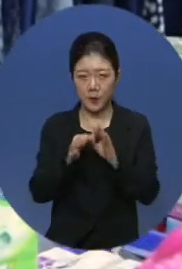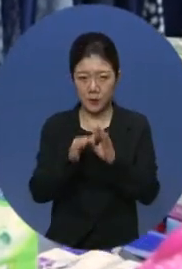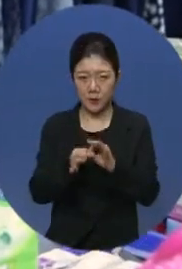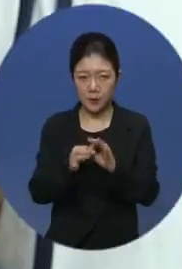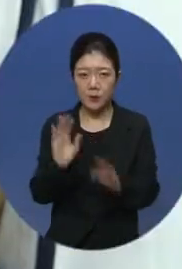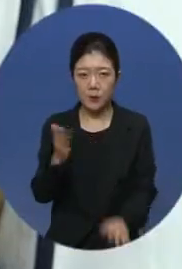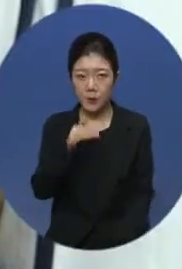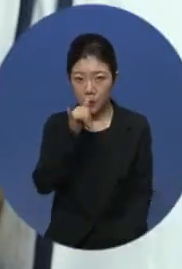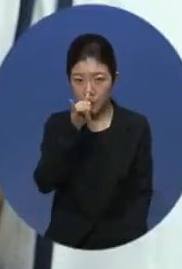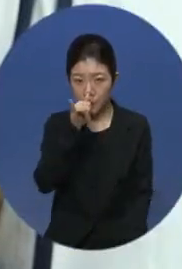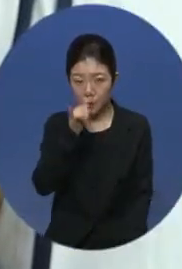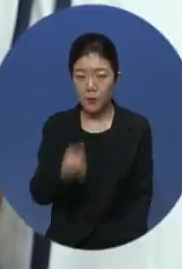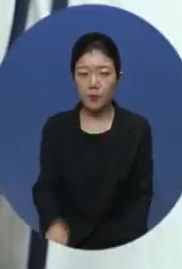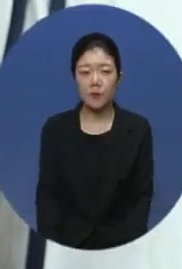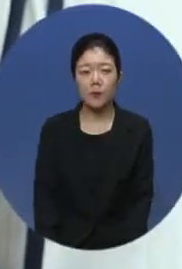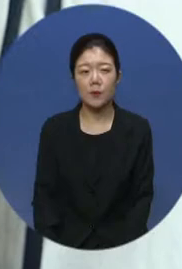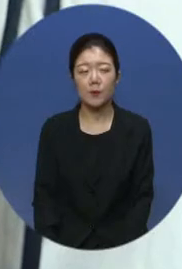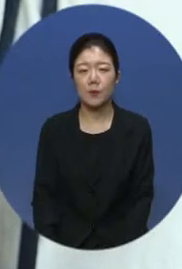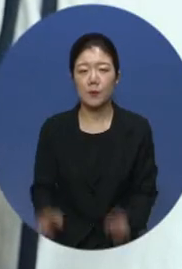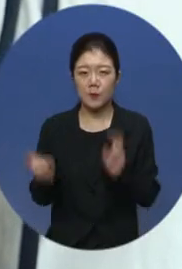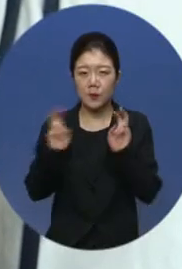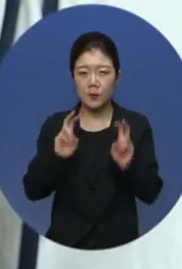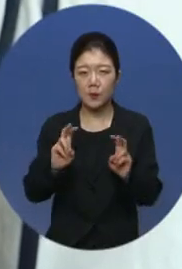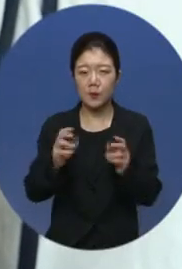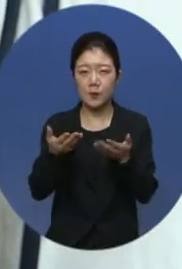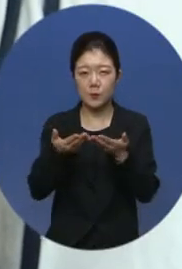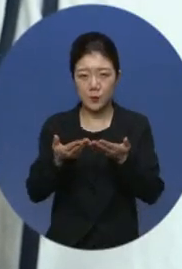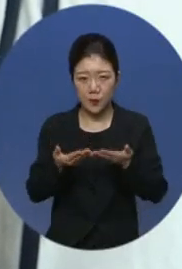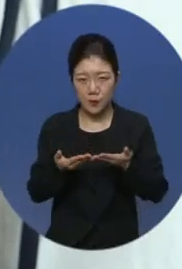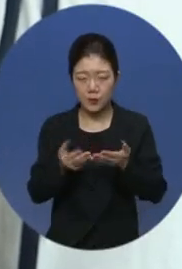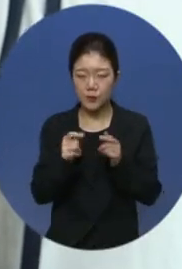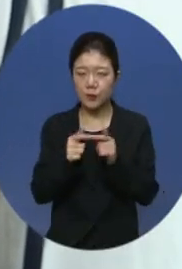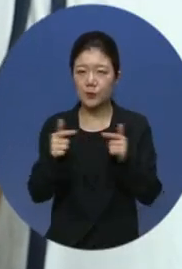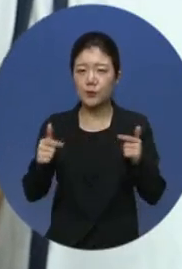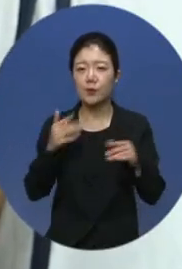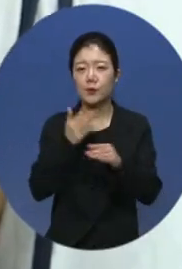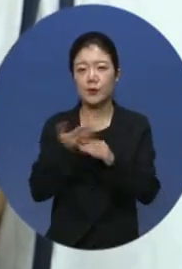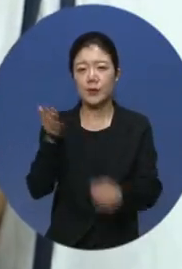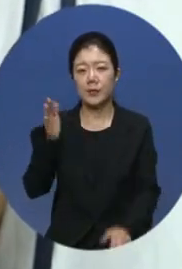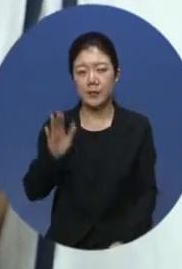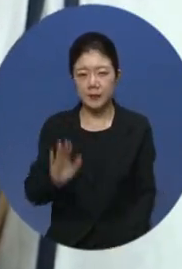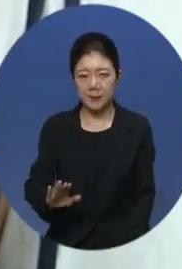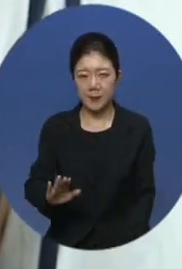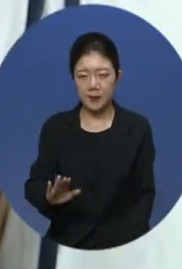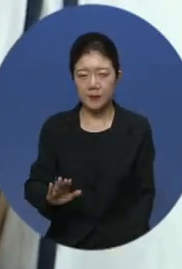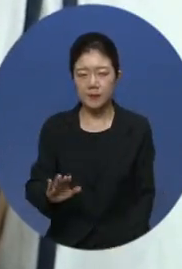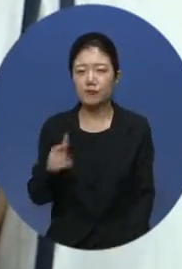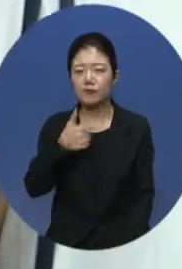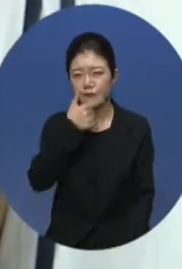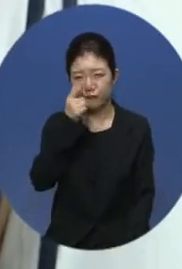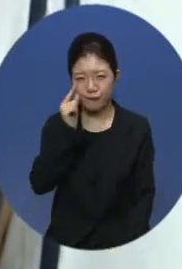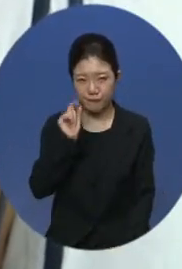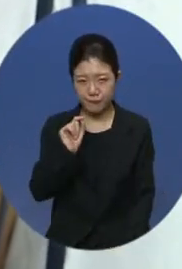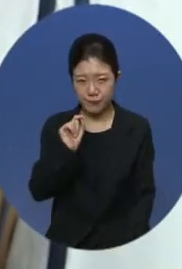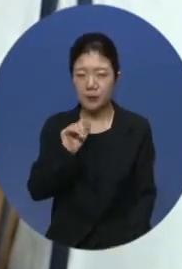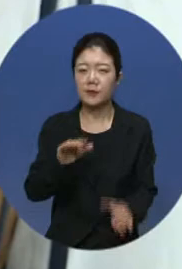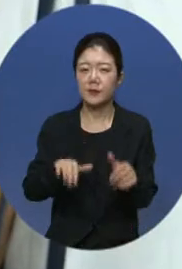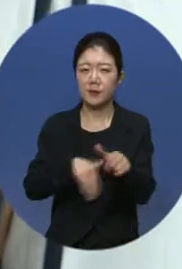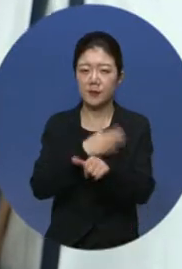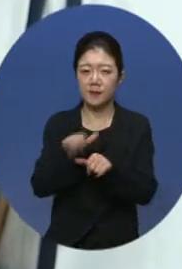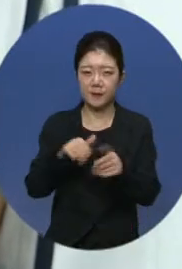있는데요. 기업의 후원도 조금씩 늘고 있지만 아직 부족한 실정입니다.